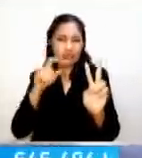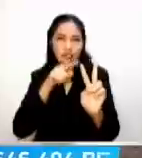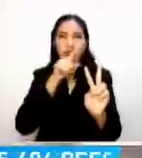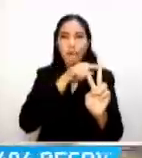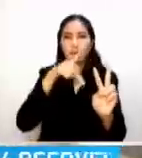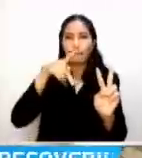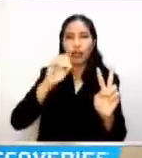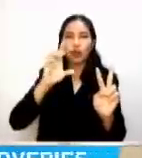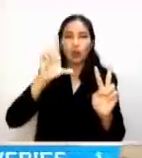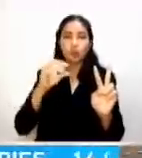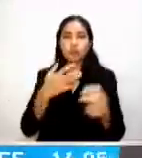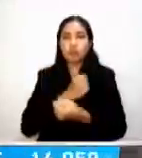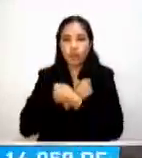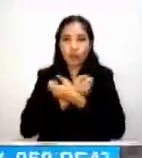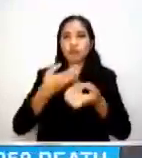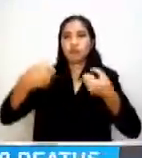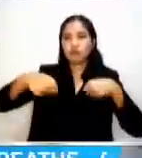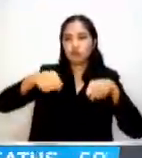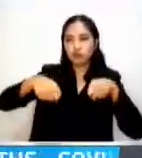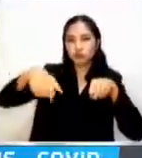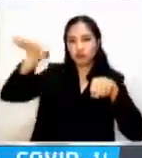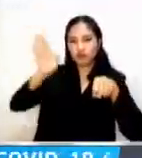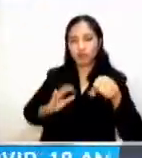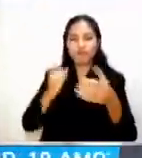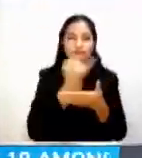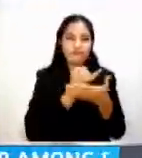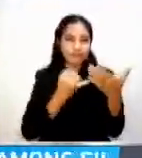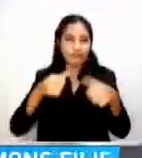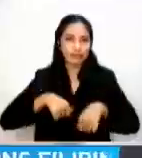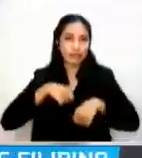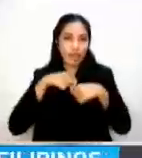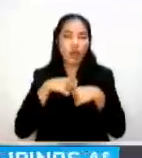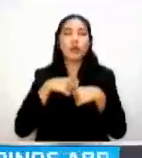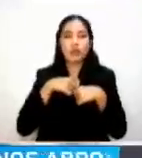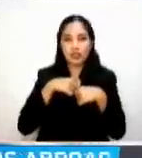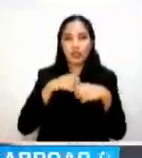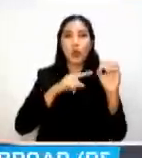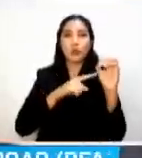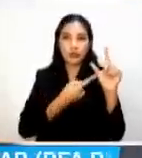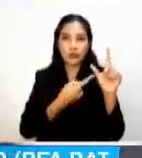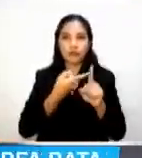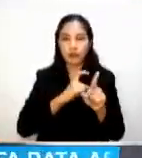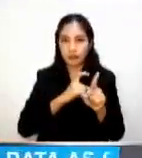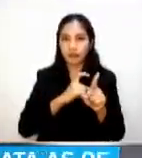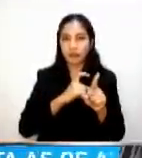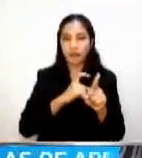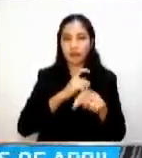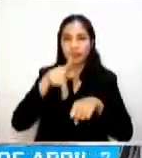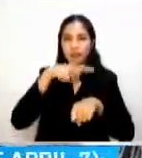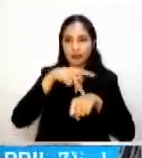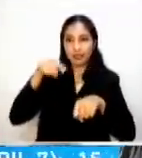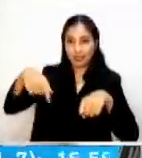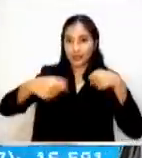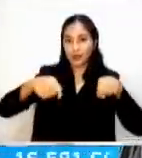ang disenyo ng tricycle. Buong pagmamalaki pa nila, original na galing sa Pilipinas ang sidecar nito. Bukod sa